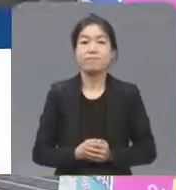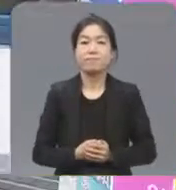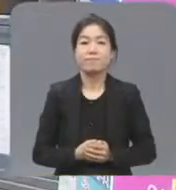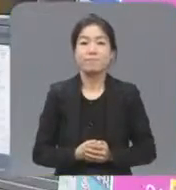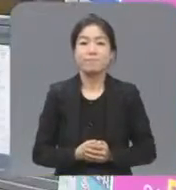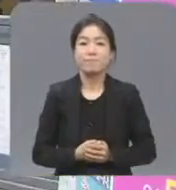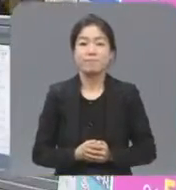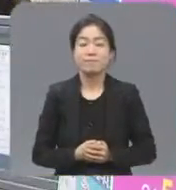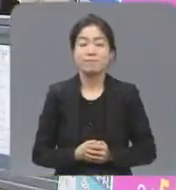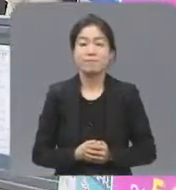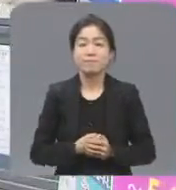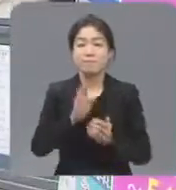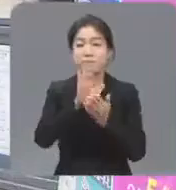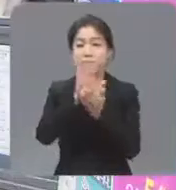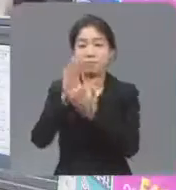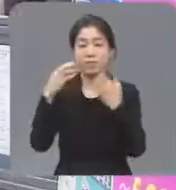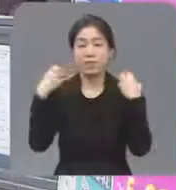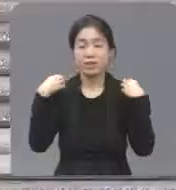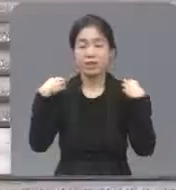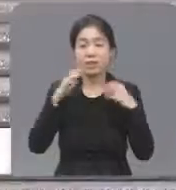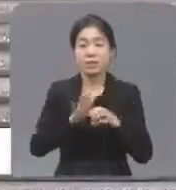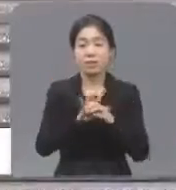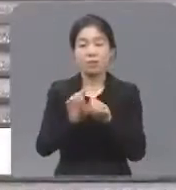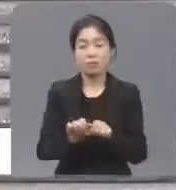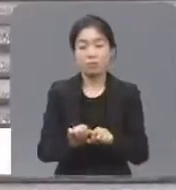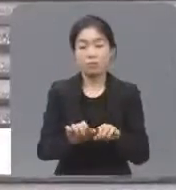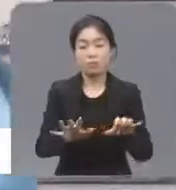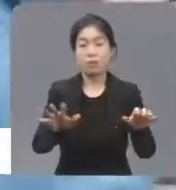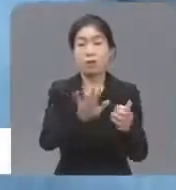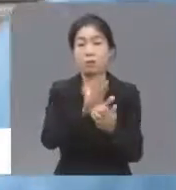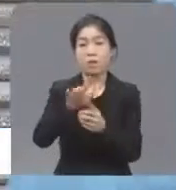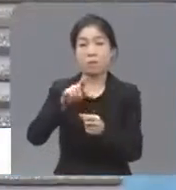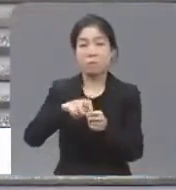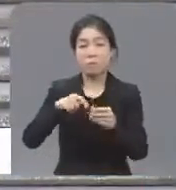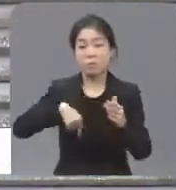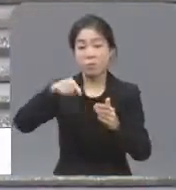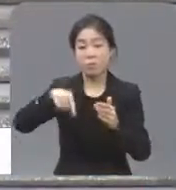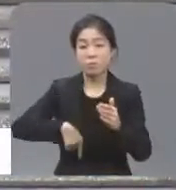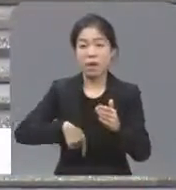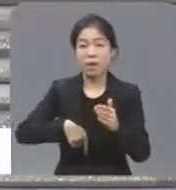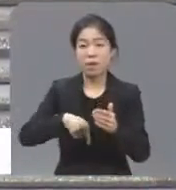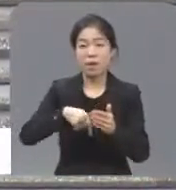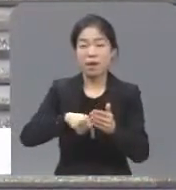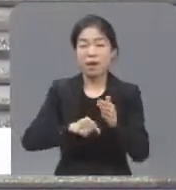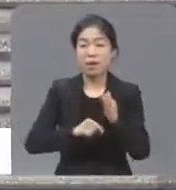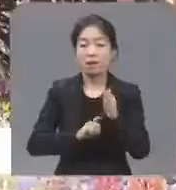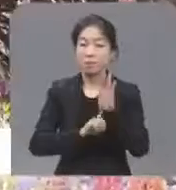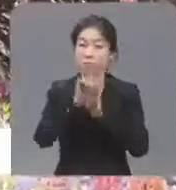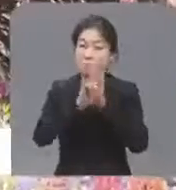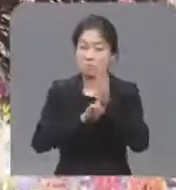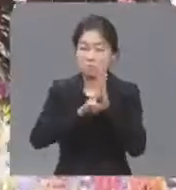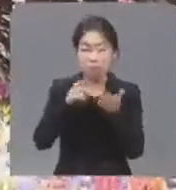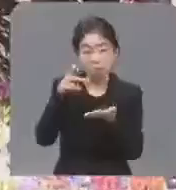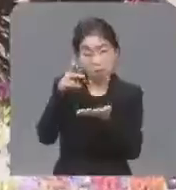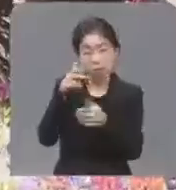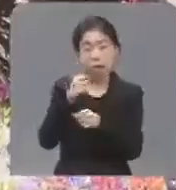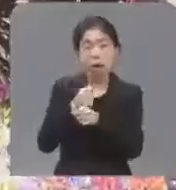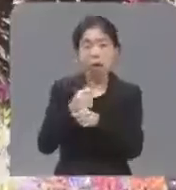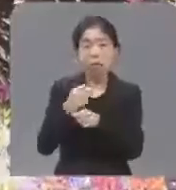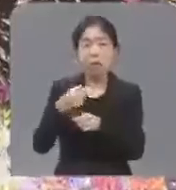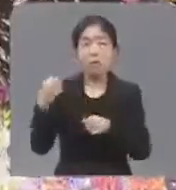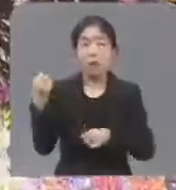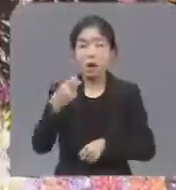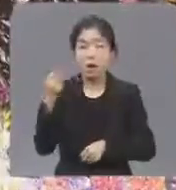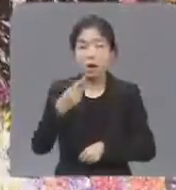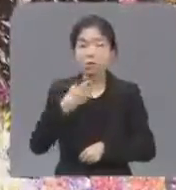됩니다. 방역당국은 코로나19 확산을 막기 위해 출입로에 열화상 시스템을 운영하고 수시로